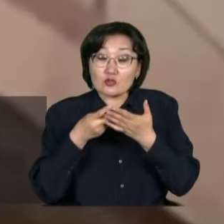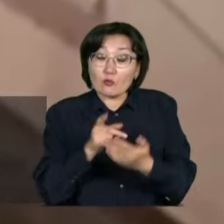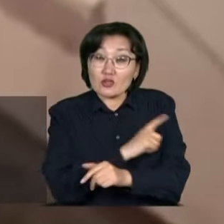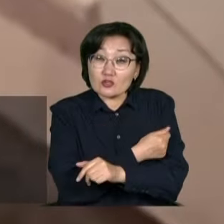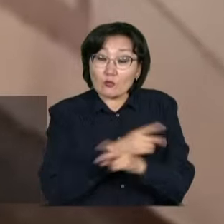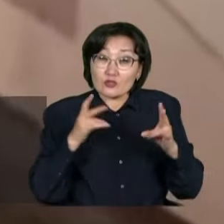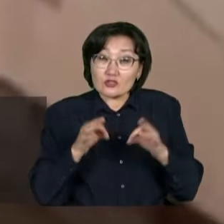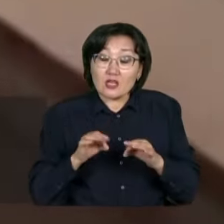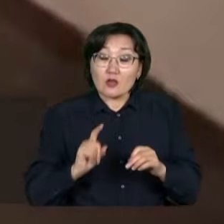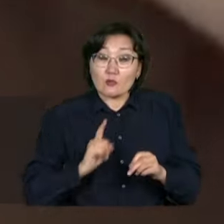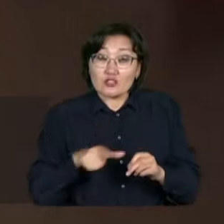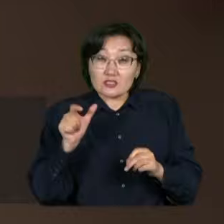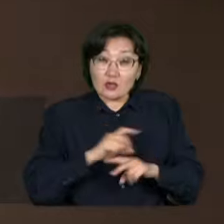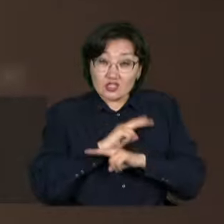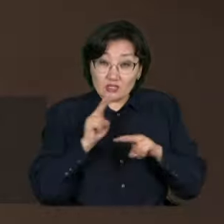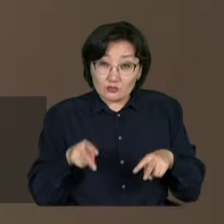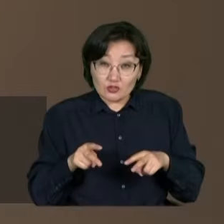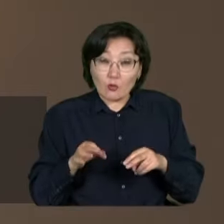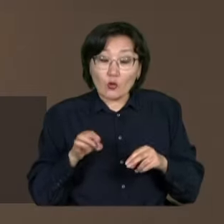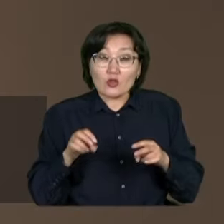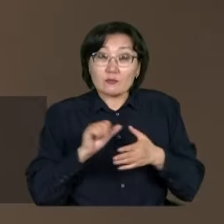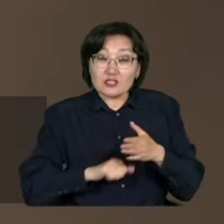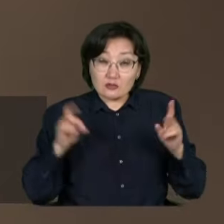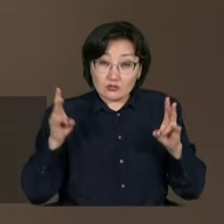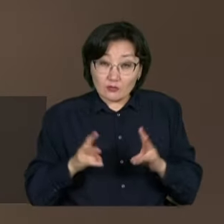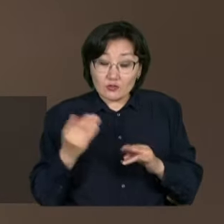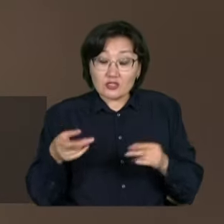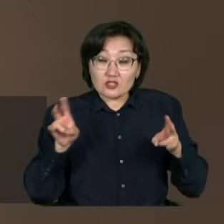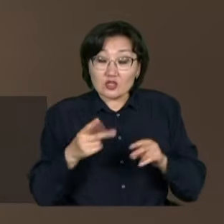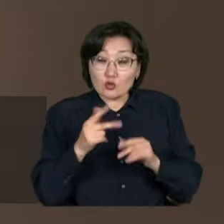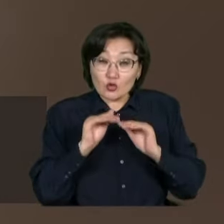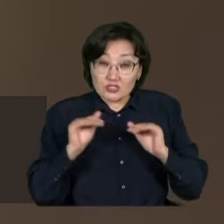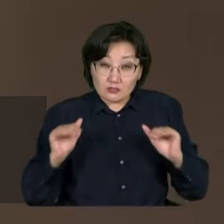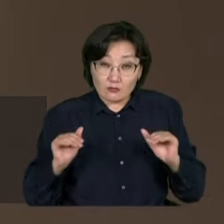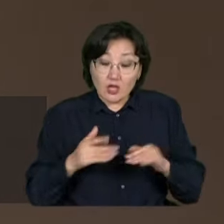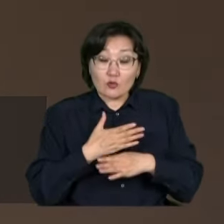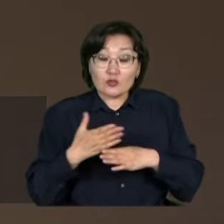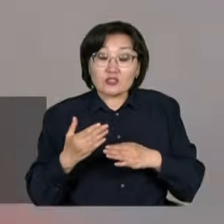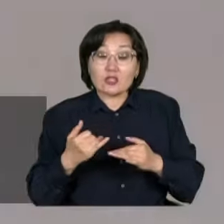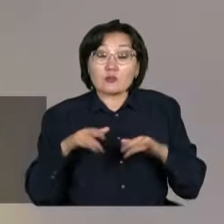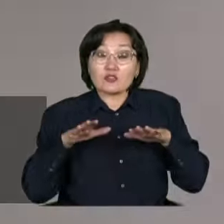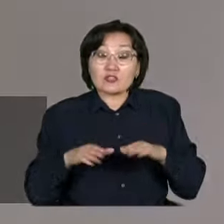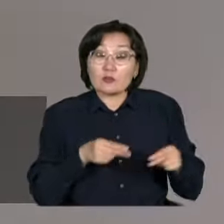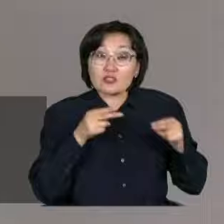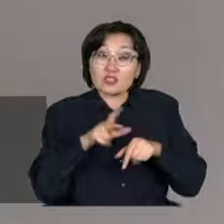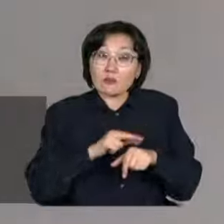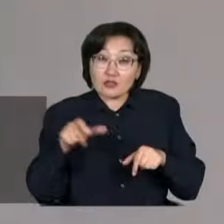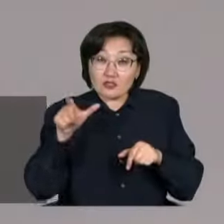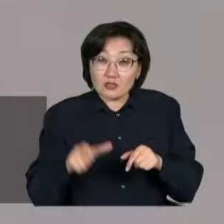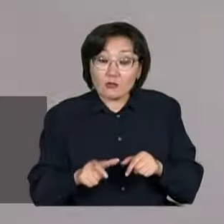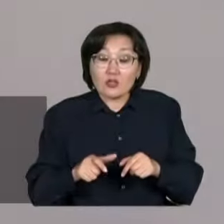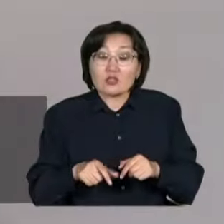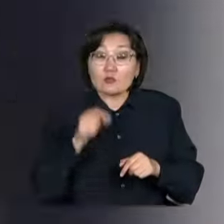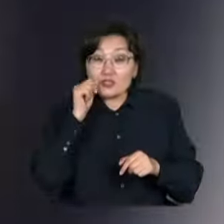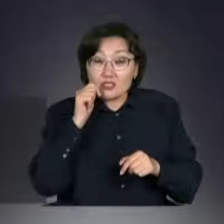больницу, однако охранник скончался от полученных травм. У него осталось трое детей. После того, как на место приехали полицейские,